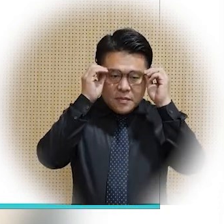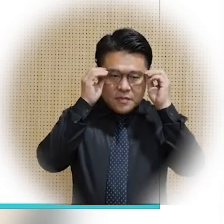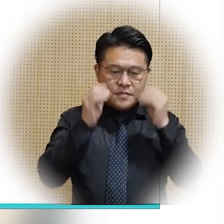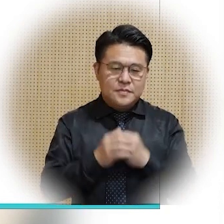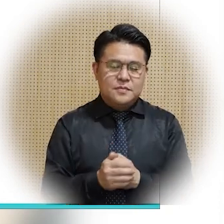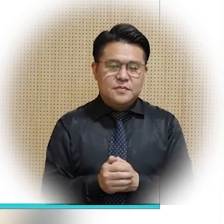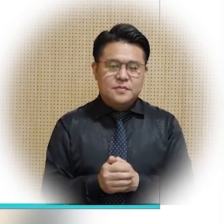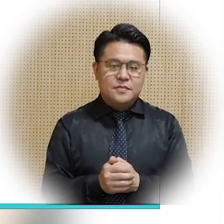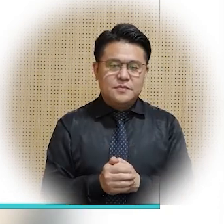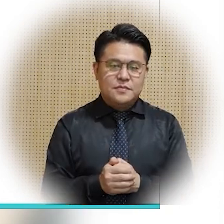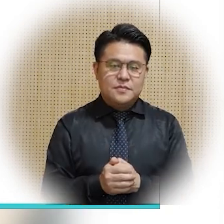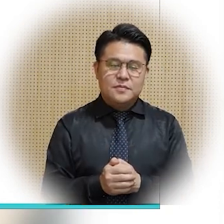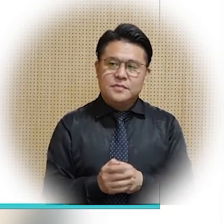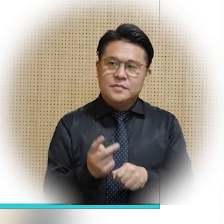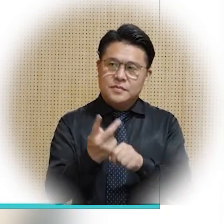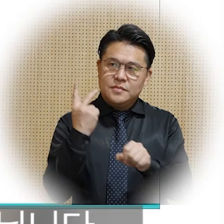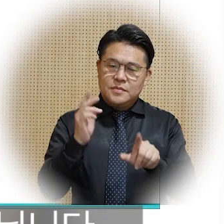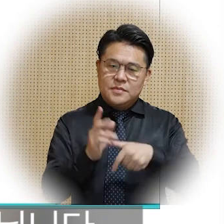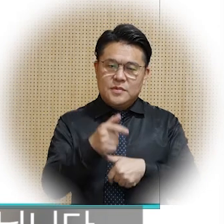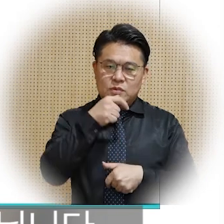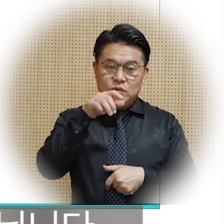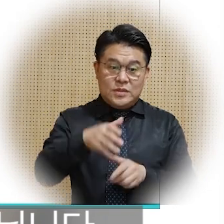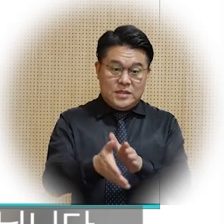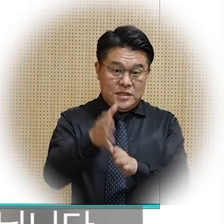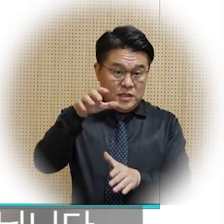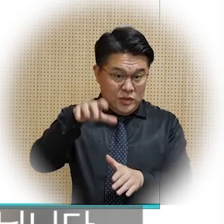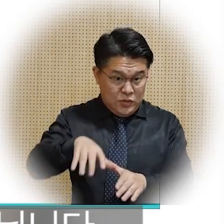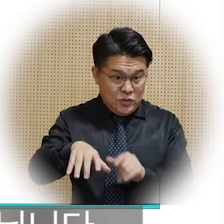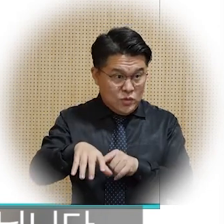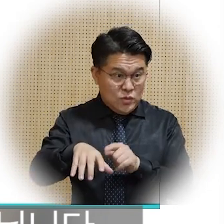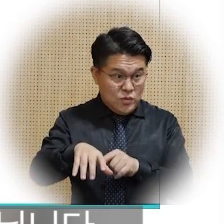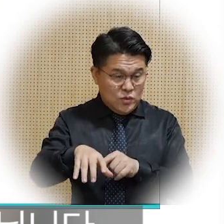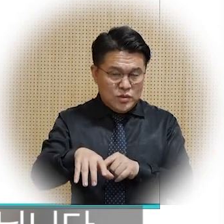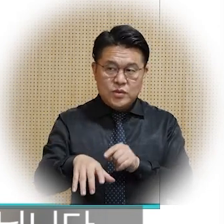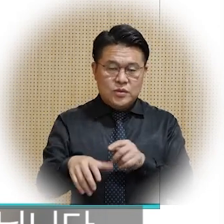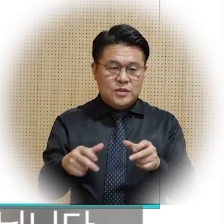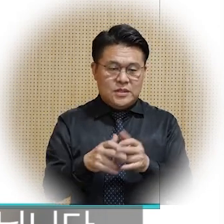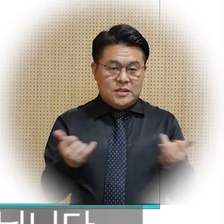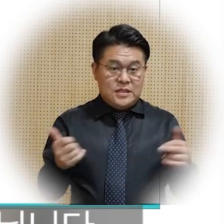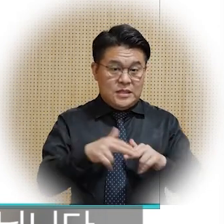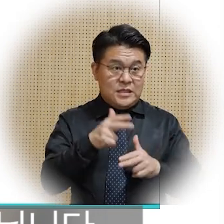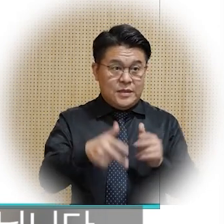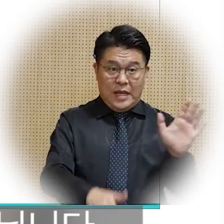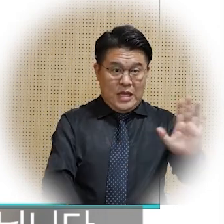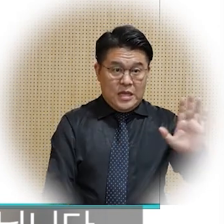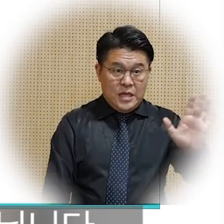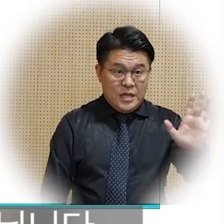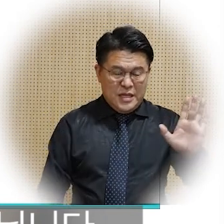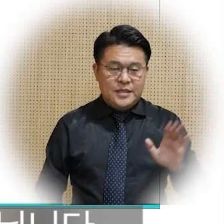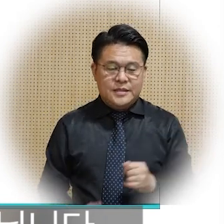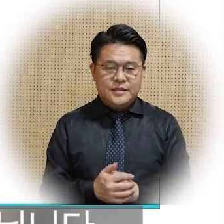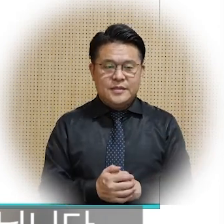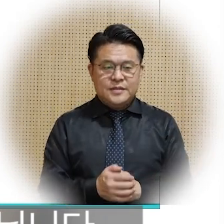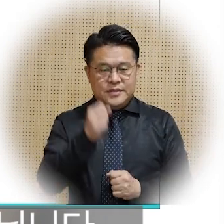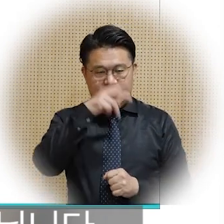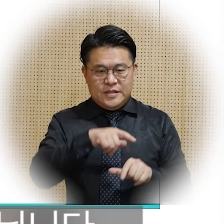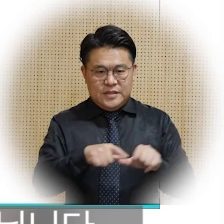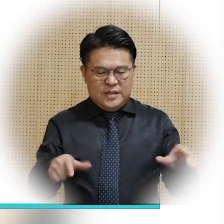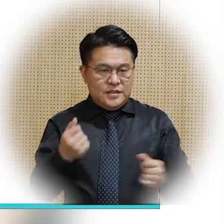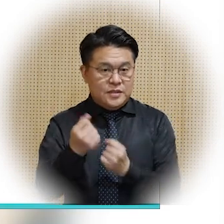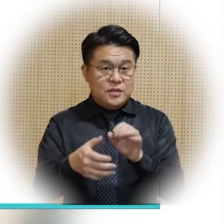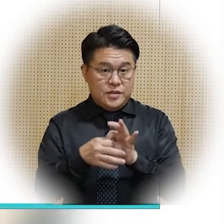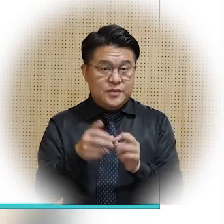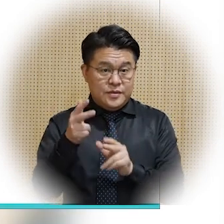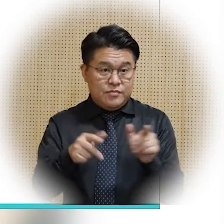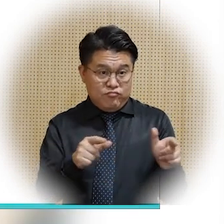운영을 하고 있진 않긴 한데요. 일단 재작년에 수원시에서 이건 장애인 일자리 사업은